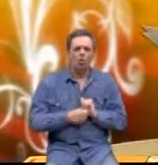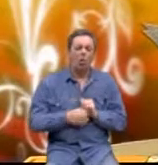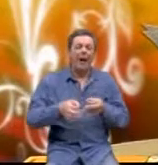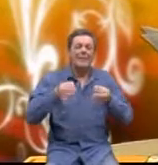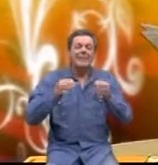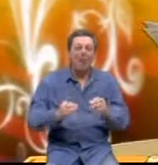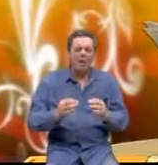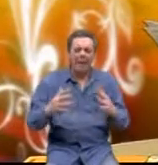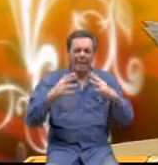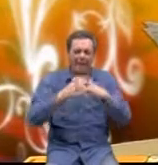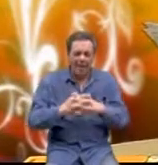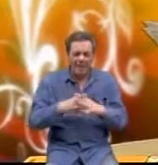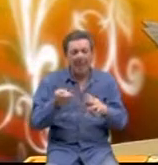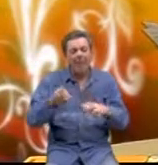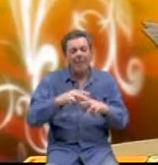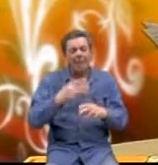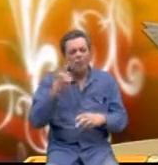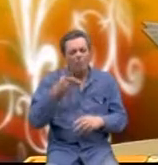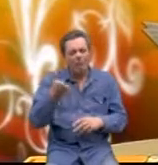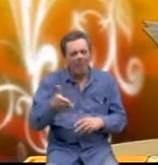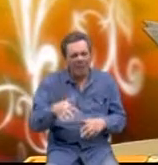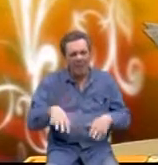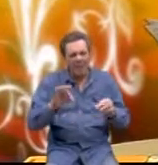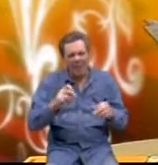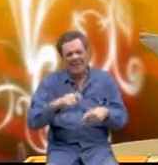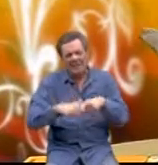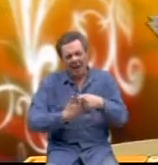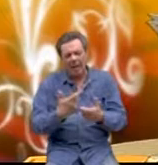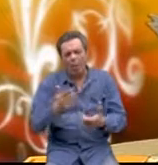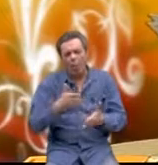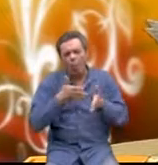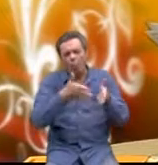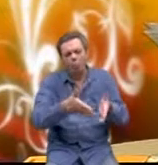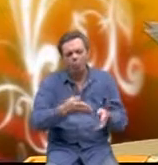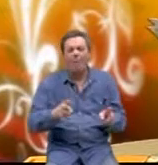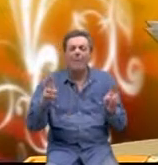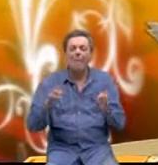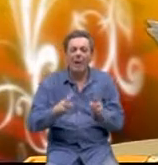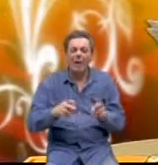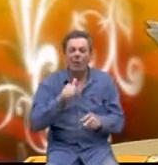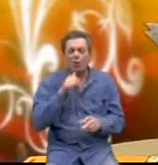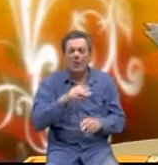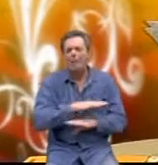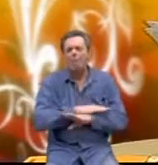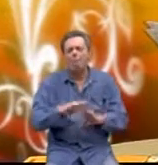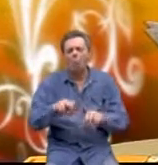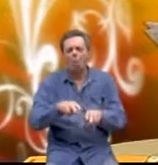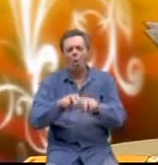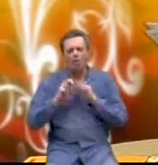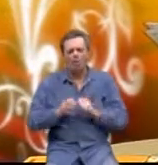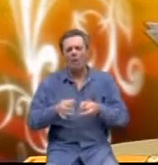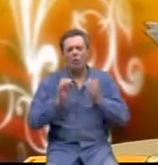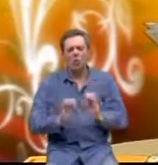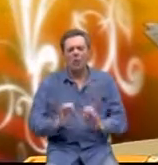socijalne integracije, dok najveći broj njih nalazi neke elemente koji upućuju na manjkavost ili potpuno odsustvo